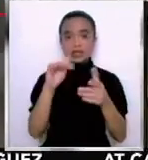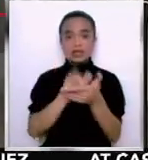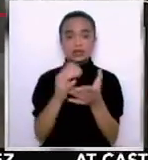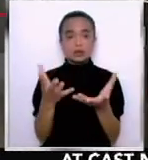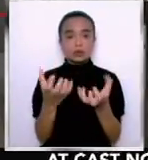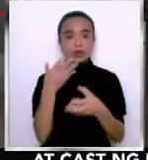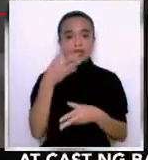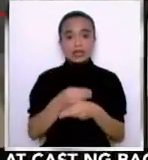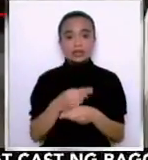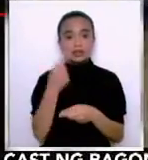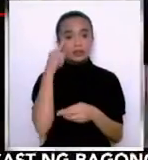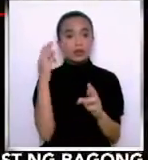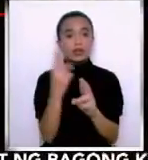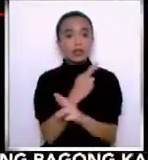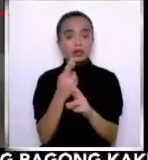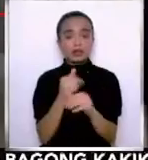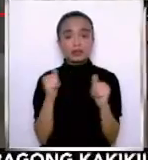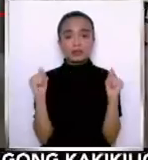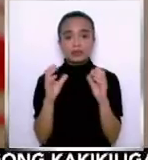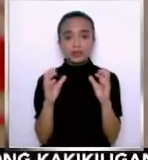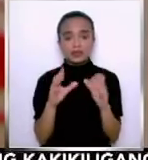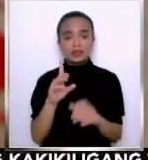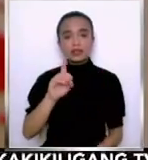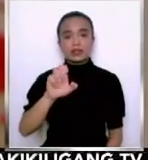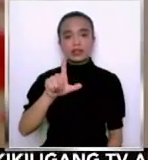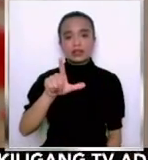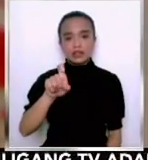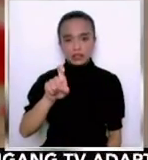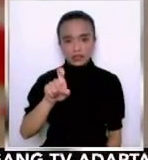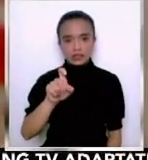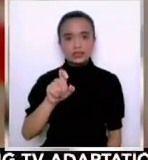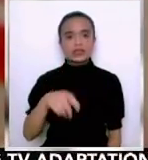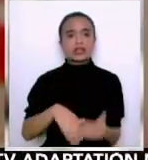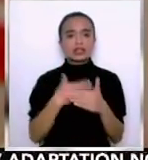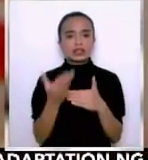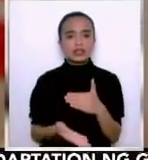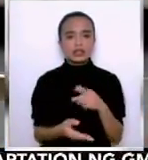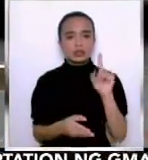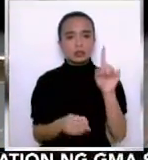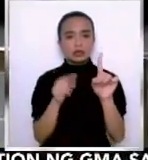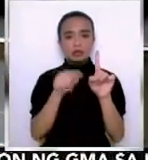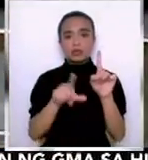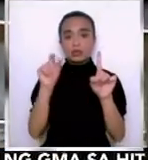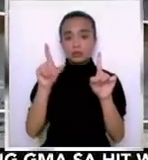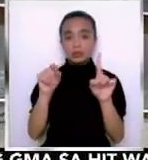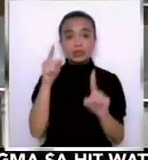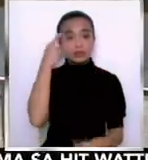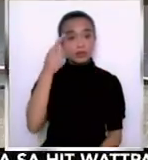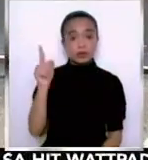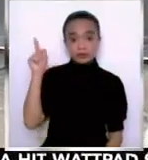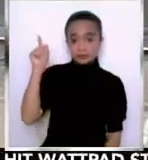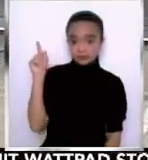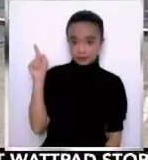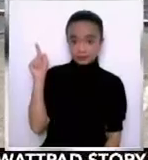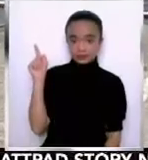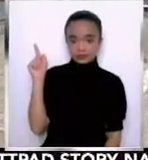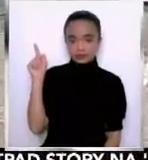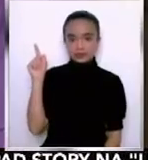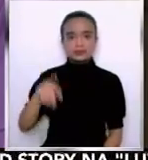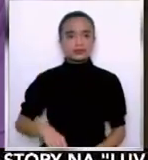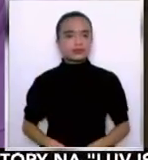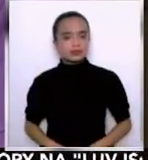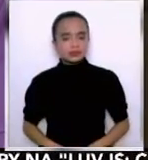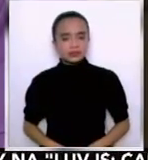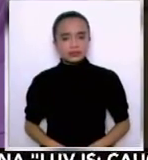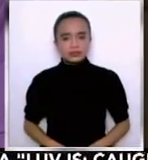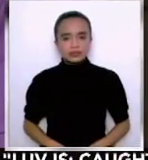regular aircon, deluxe at super deluxe. 1 peso and 20 centavos naman ang gusto nilang taas para sa luxury aircon.